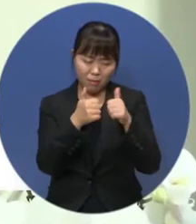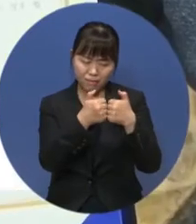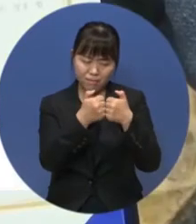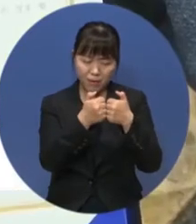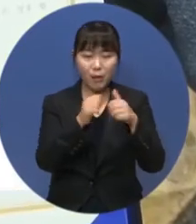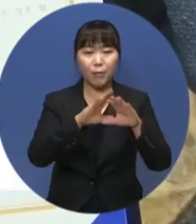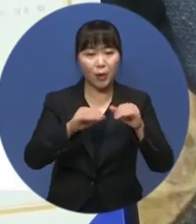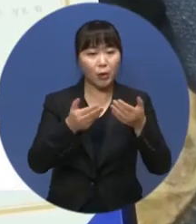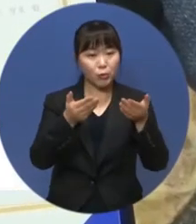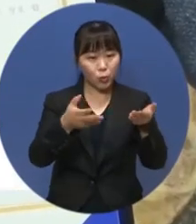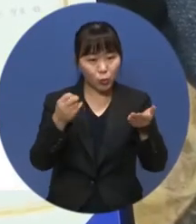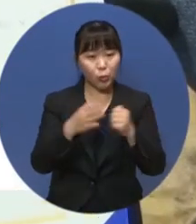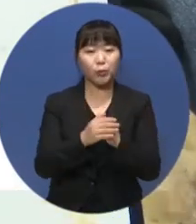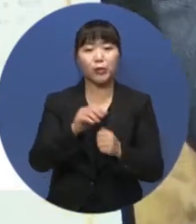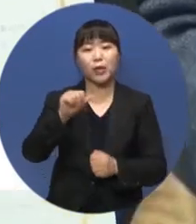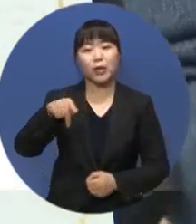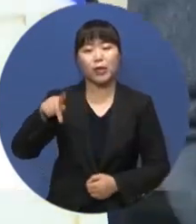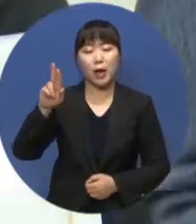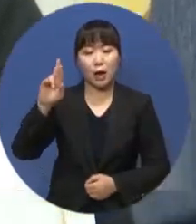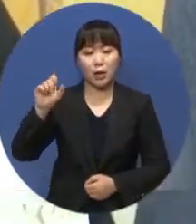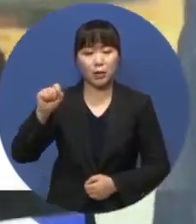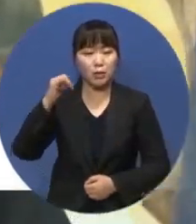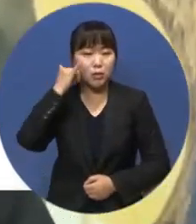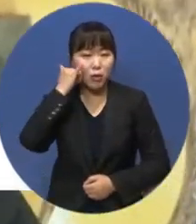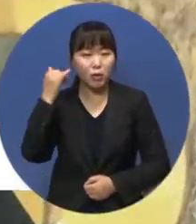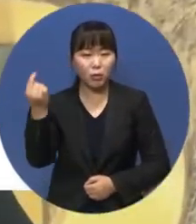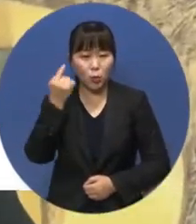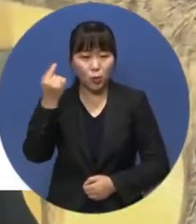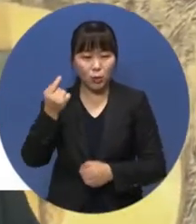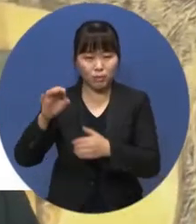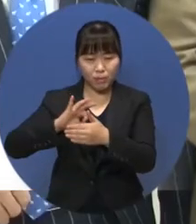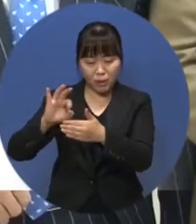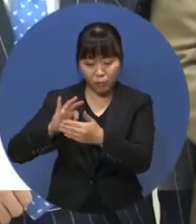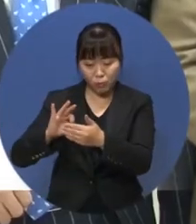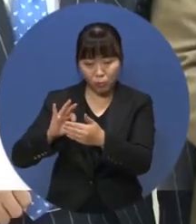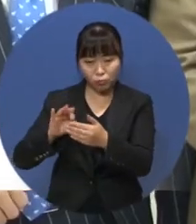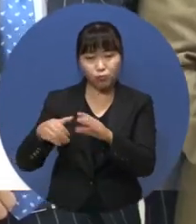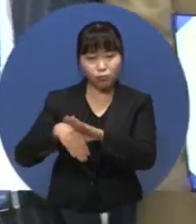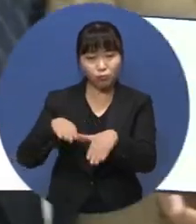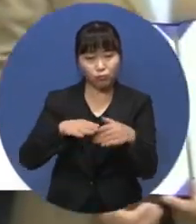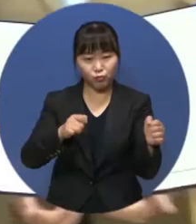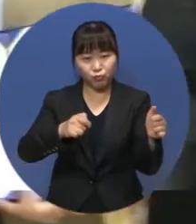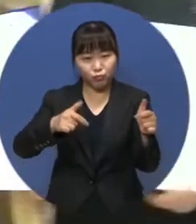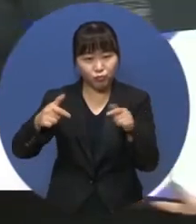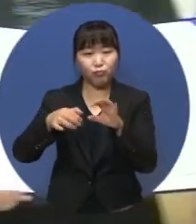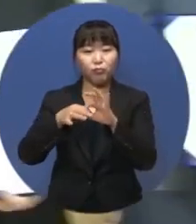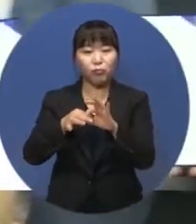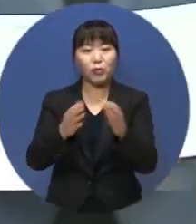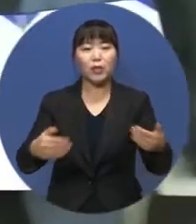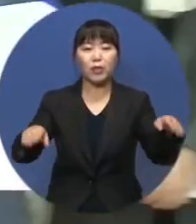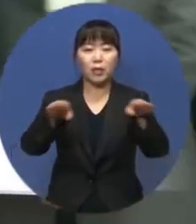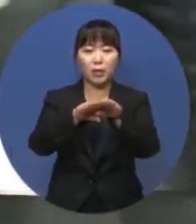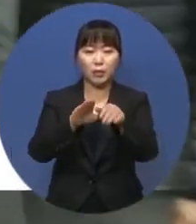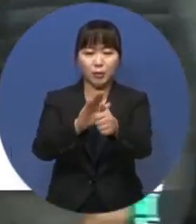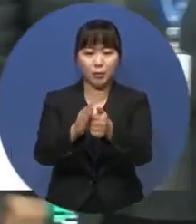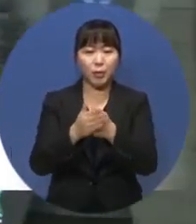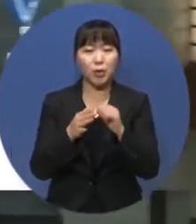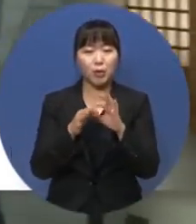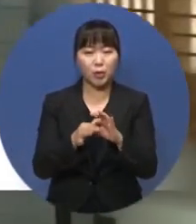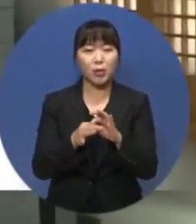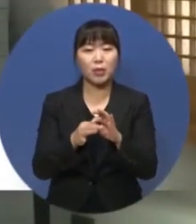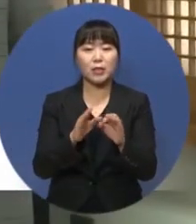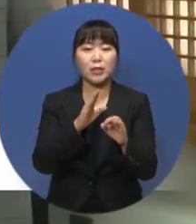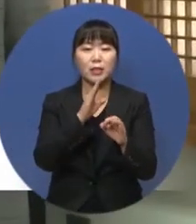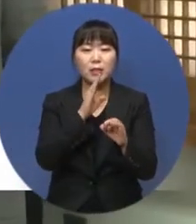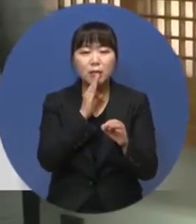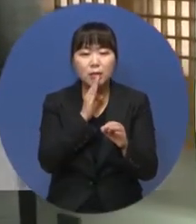치유하고 ARS 전화 모금을 통한 기부 문화 확산과 유관기관 연계를 통한 실질적인 원조가